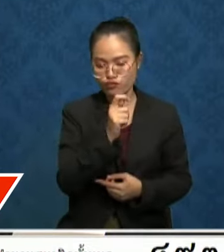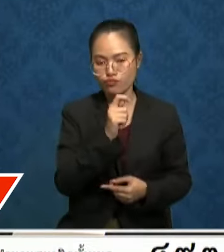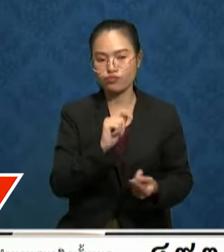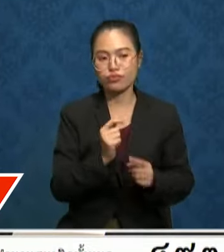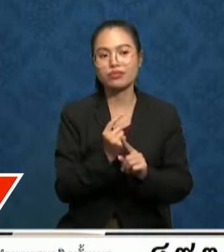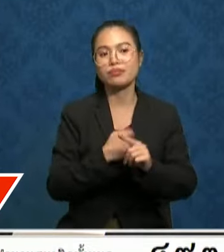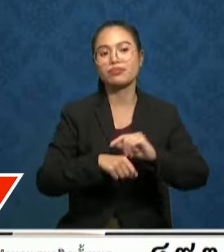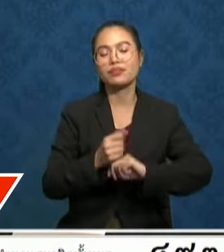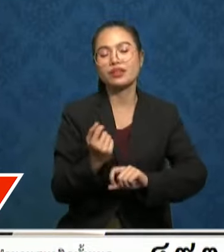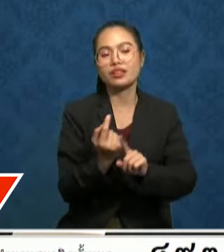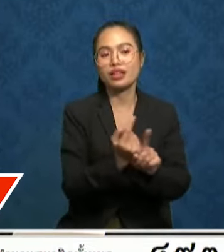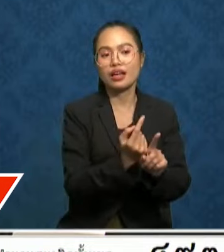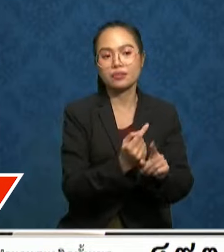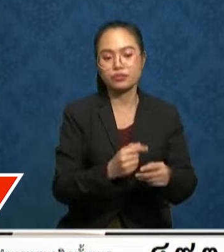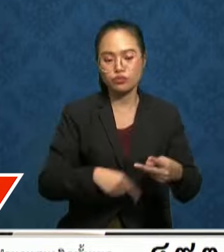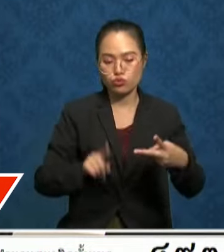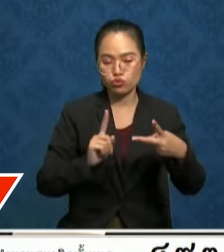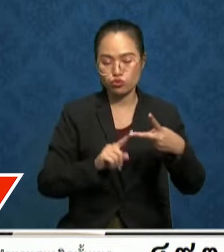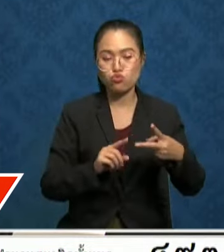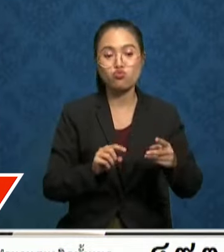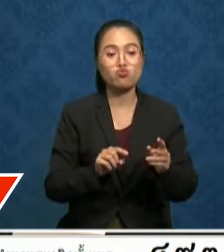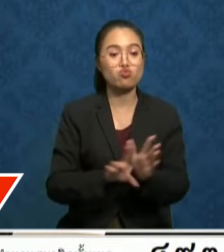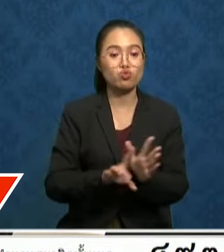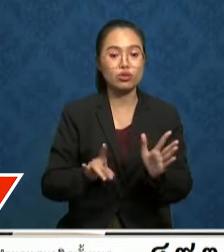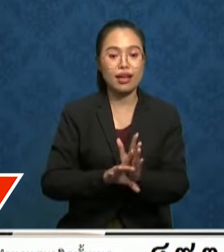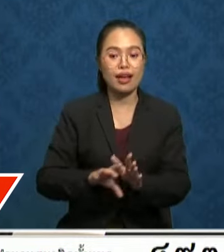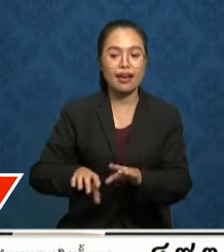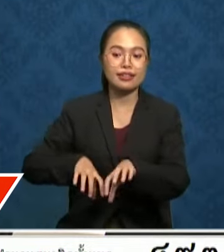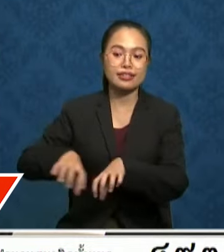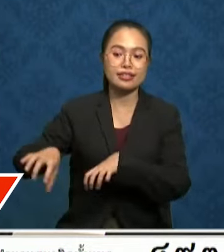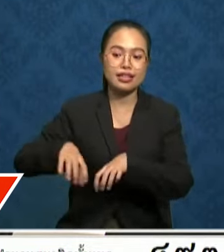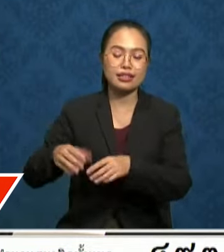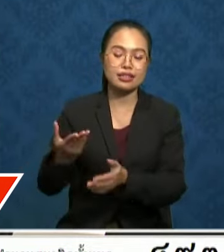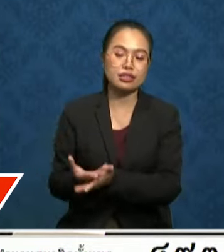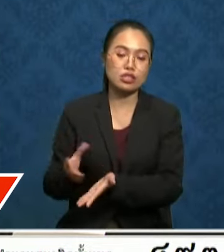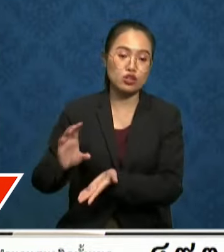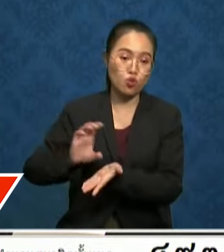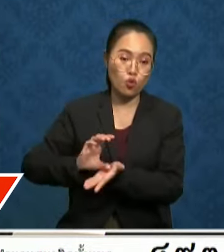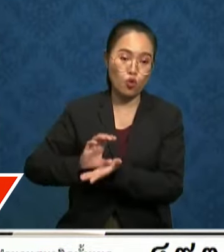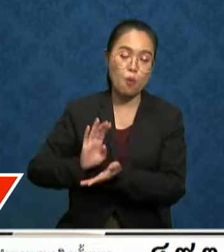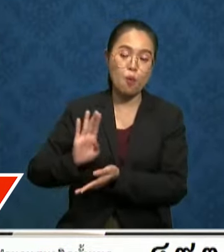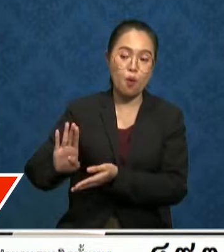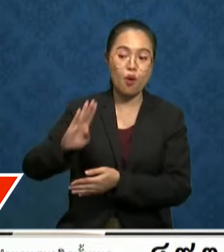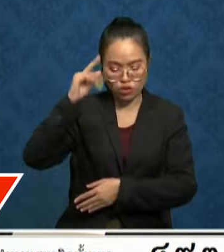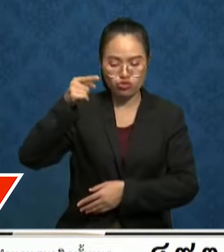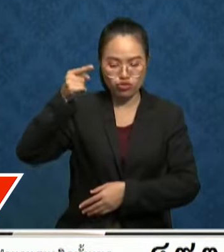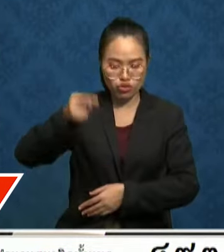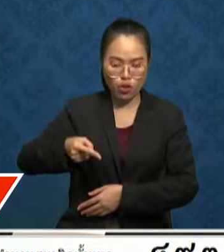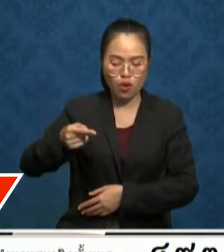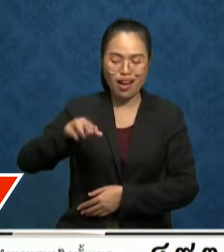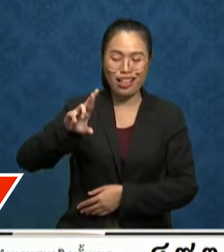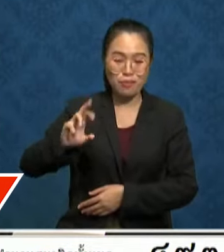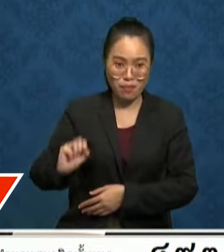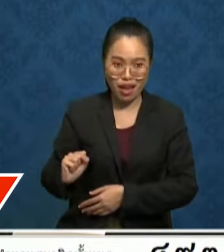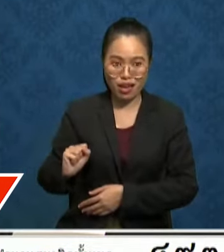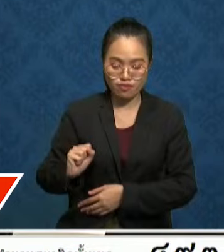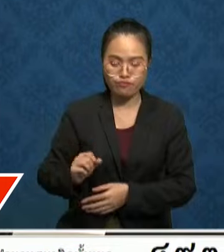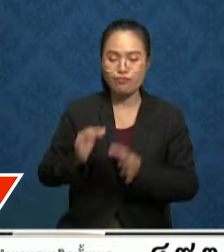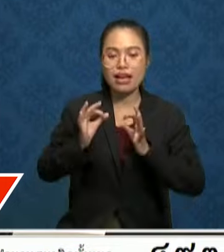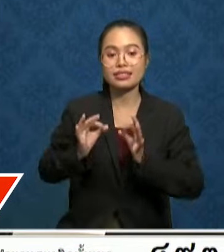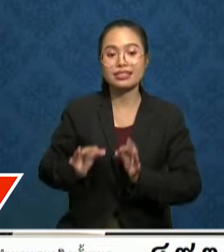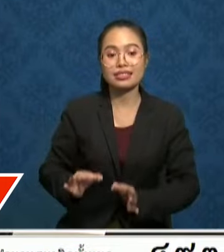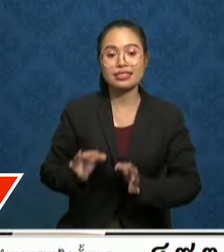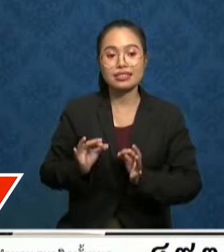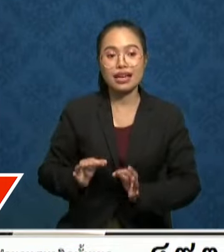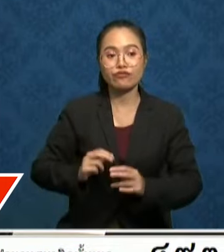ที่สำคัญก็คืออำนาจในการจัดสรรงบประมาณประจำปีของทหารก็ต้องอยู่ในอำนาจของรัฐสภาเช่นเดียวกันอีกการควบคุมนึงครับคือ